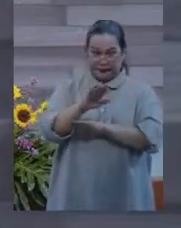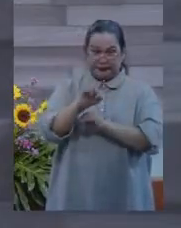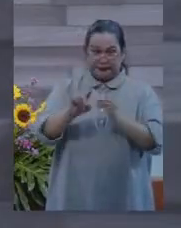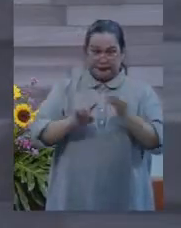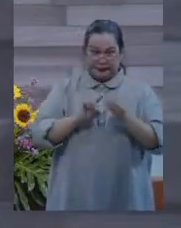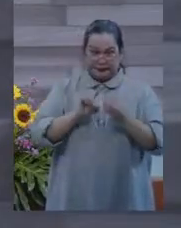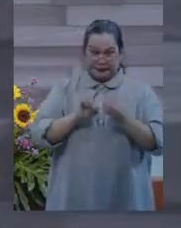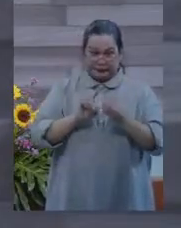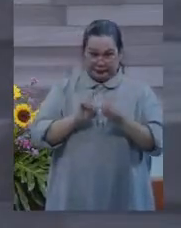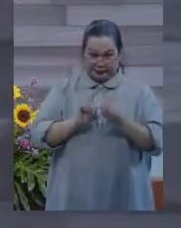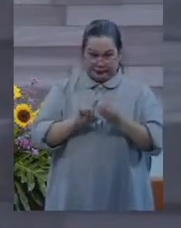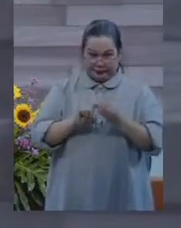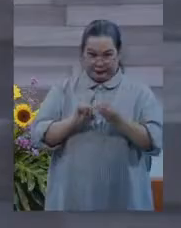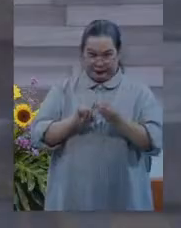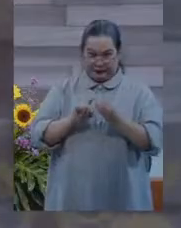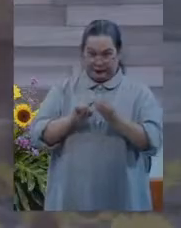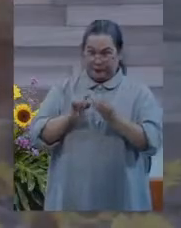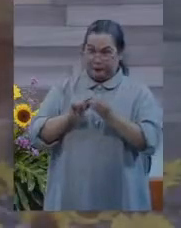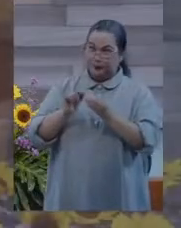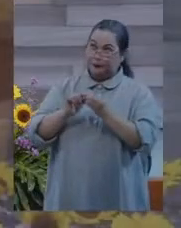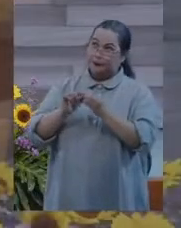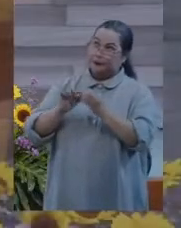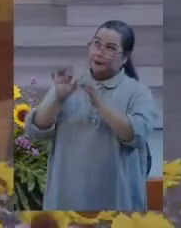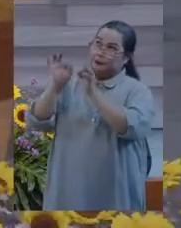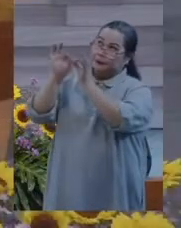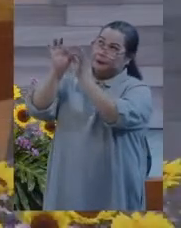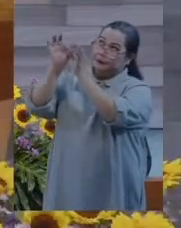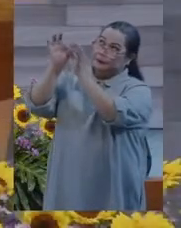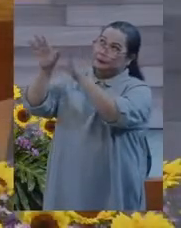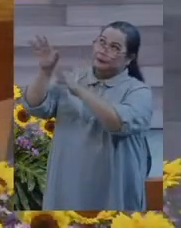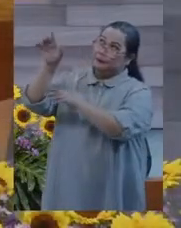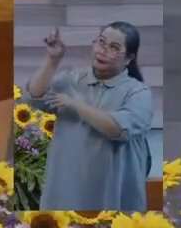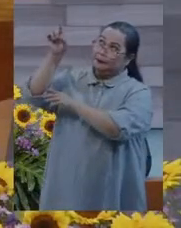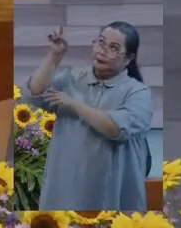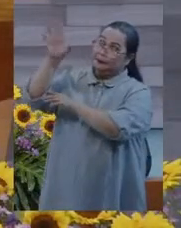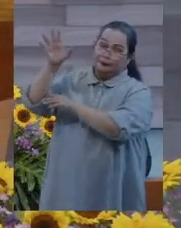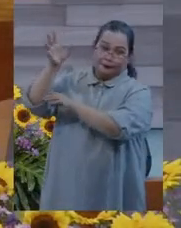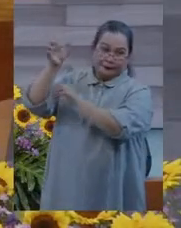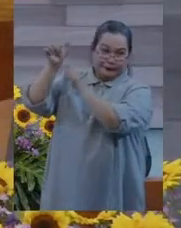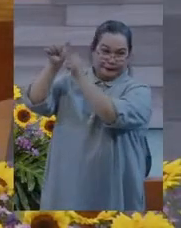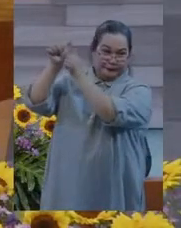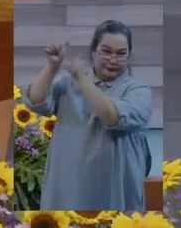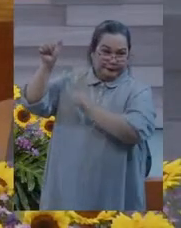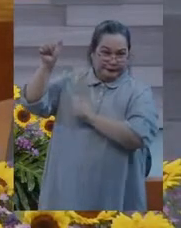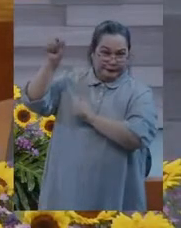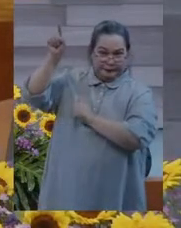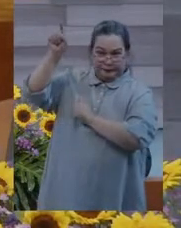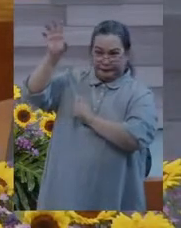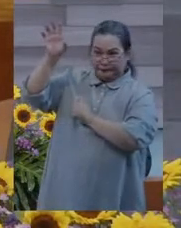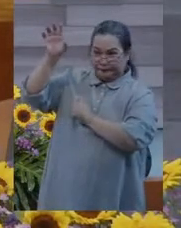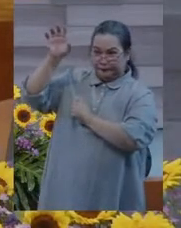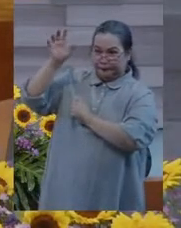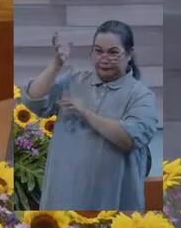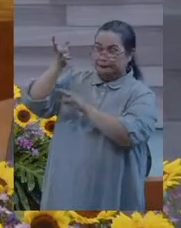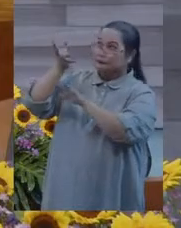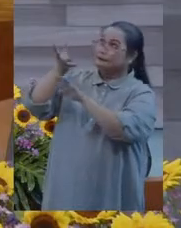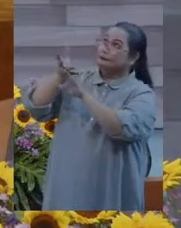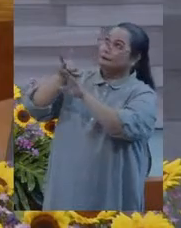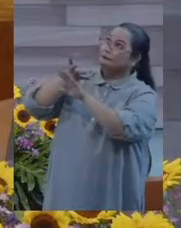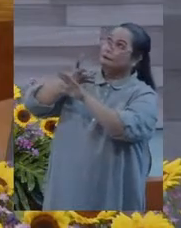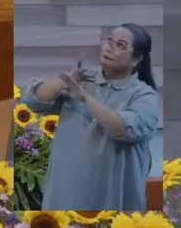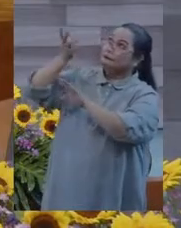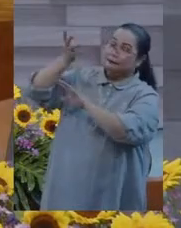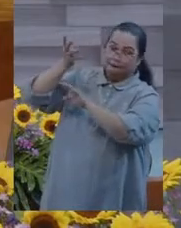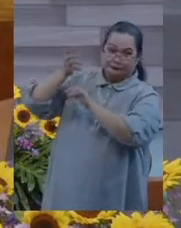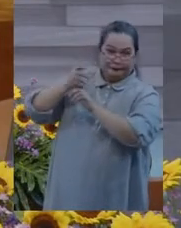kanilang apostasiya. Ang kanilang apostasiya. Verses 8